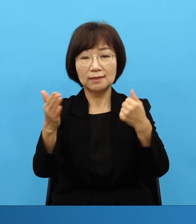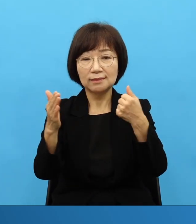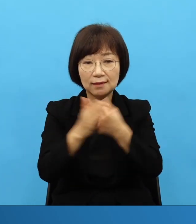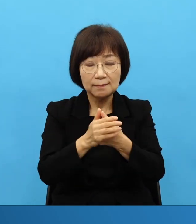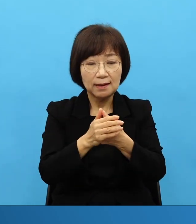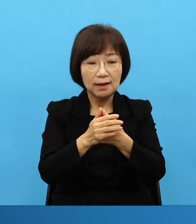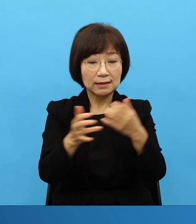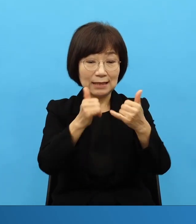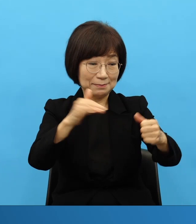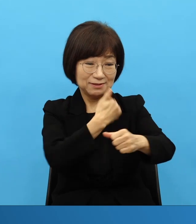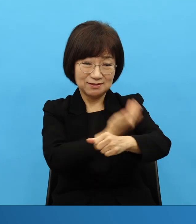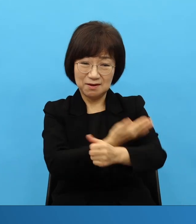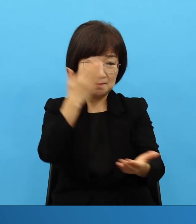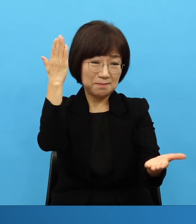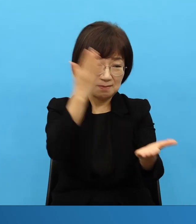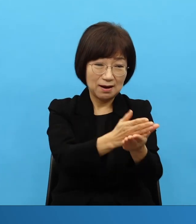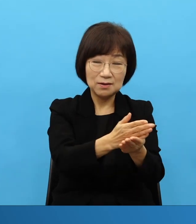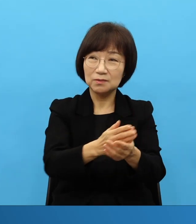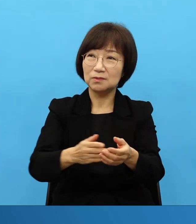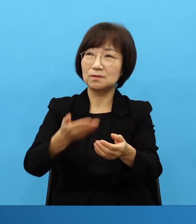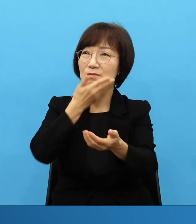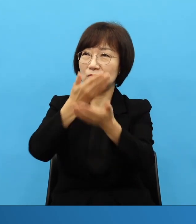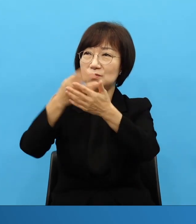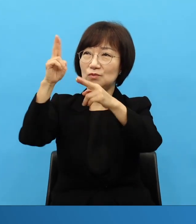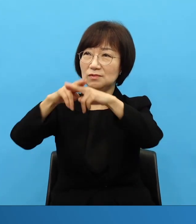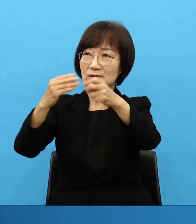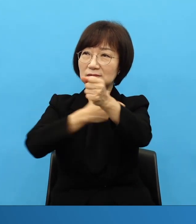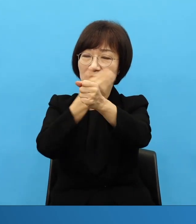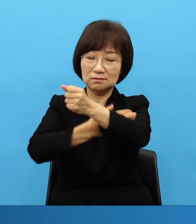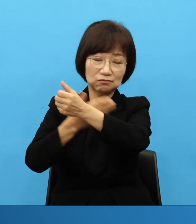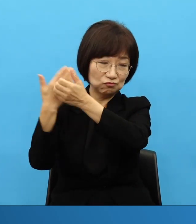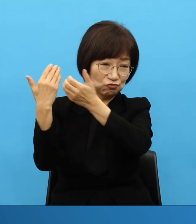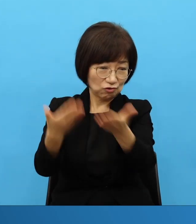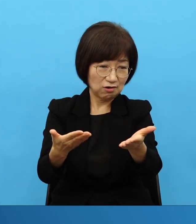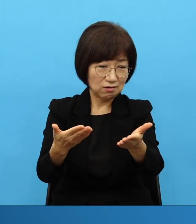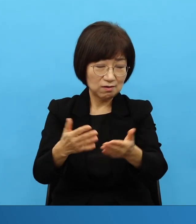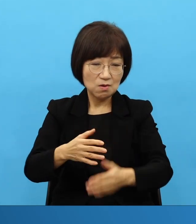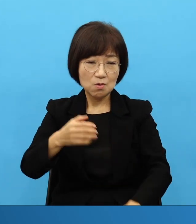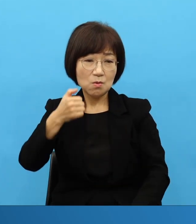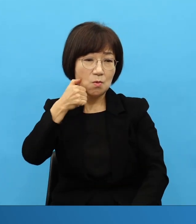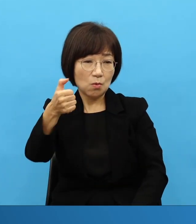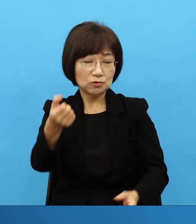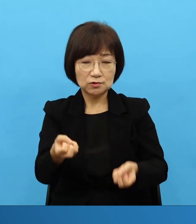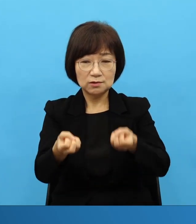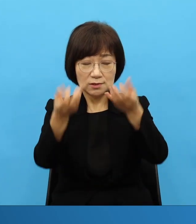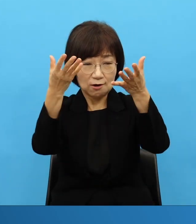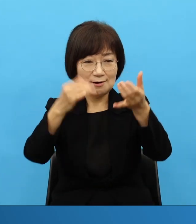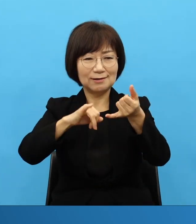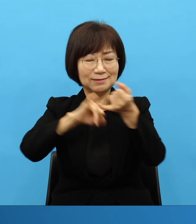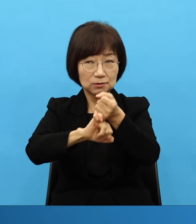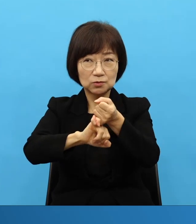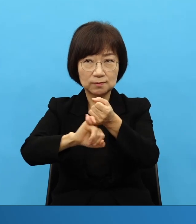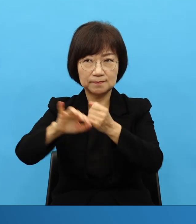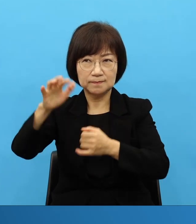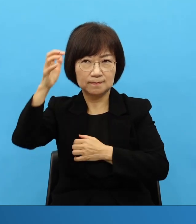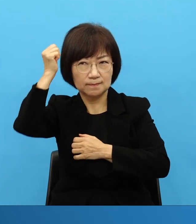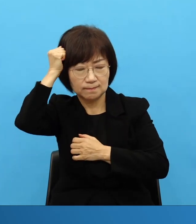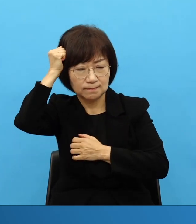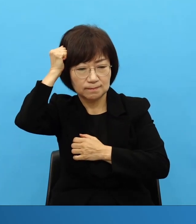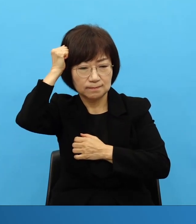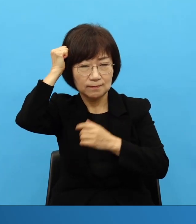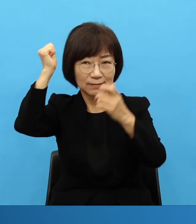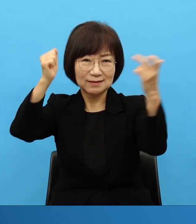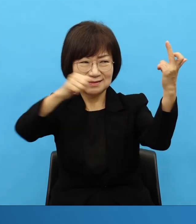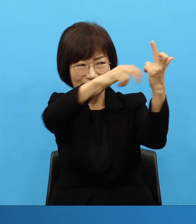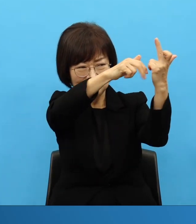주겠다. 오순절 회복의 약속을 You 주십니다. can't 그 help. 가지고 내려온 겁니다. You can't restore or help the people around you with simply the power of